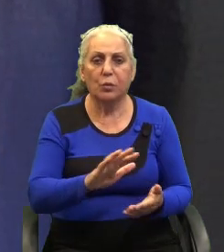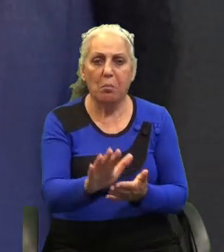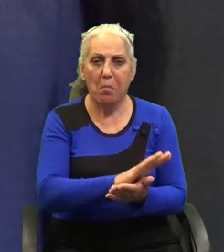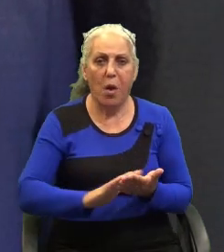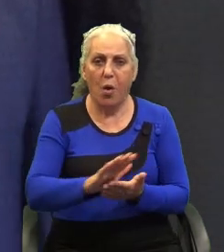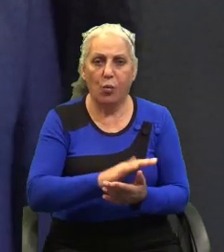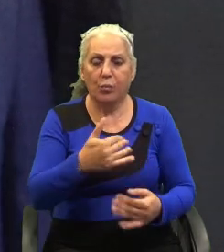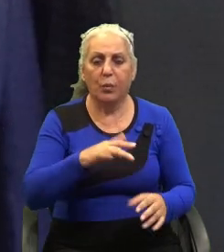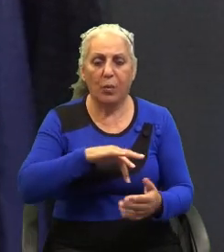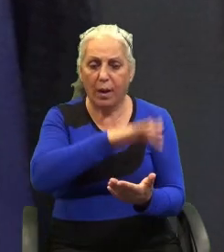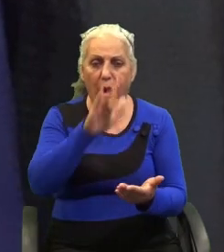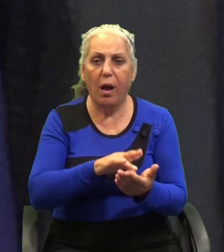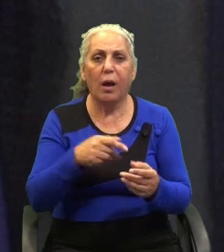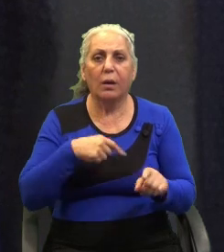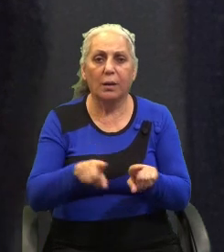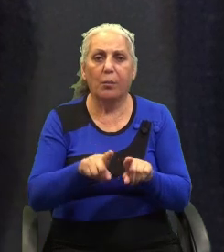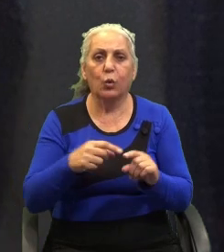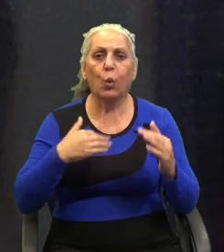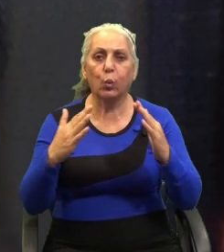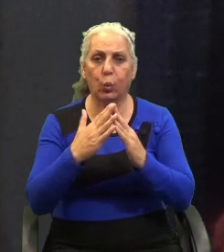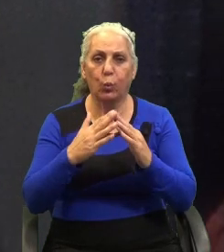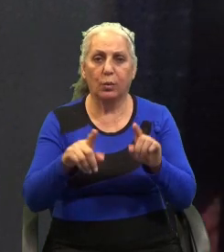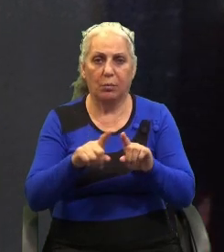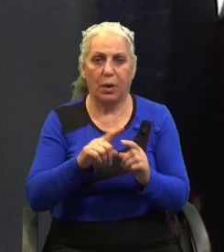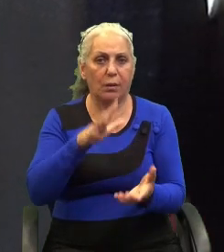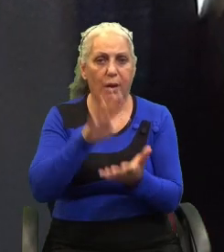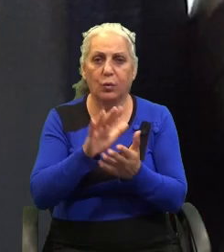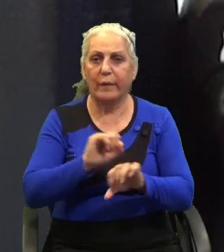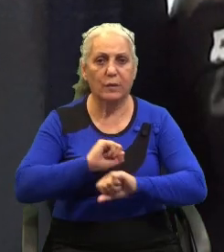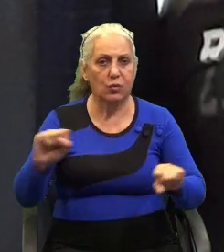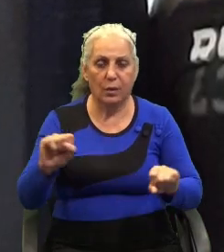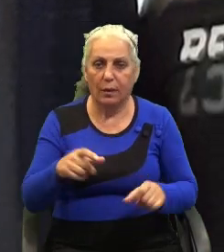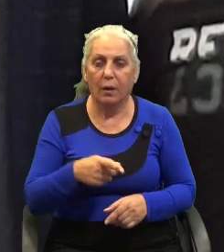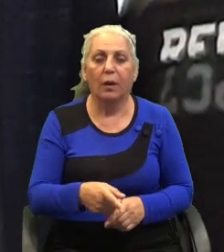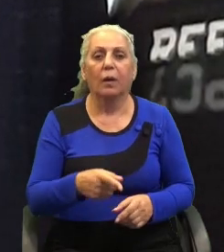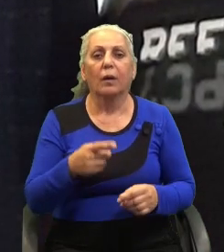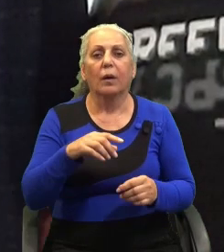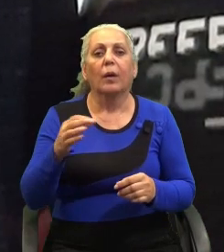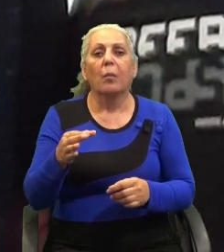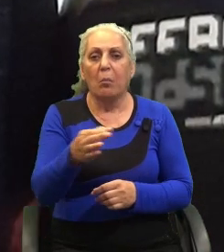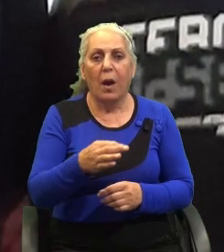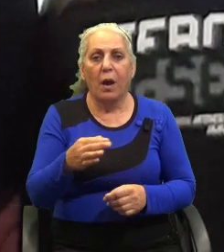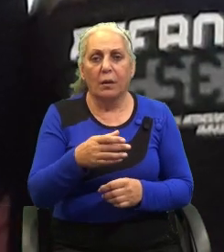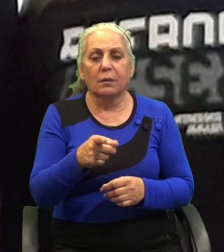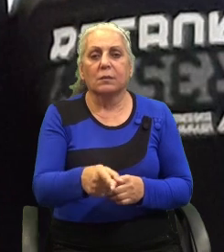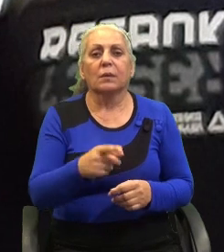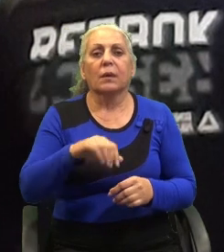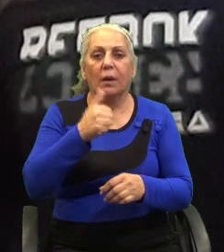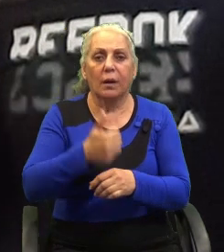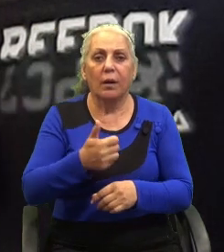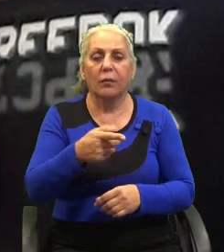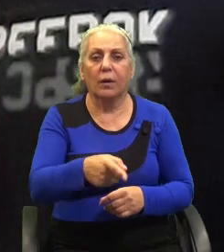որ քաղաքը մեր բոլորի տունն է և այն աղտոտել պարզապես չի կարելի։ Մարզի ղեկավարը, ով այս օրերին